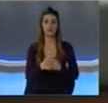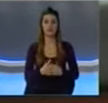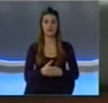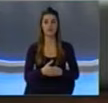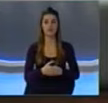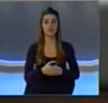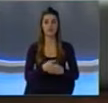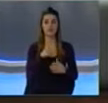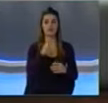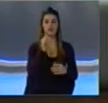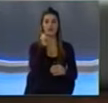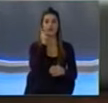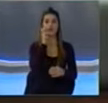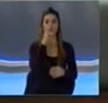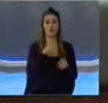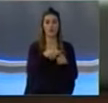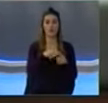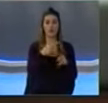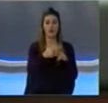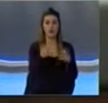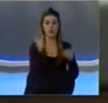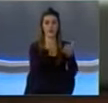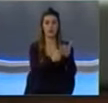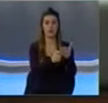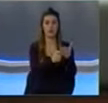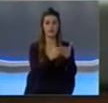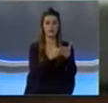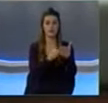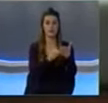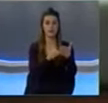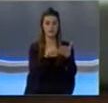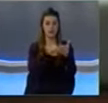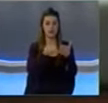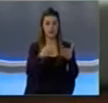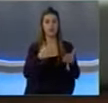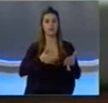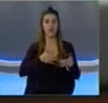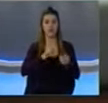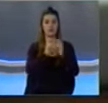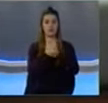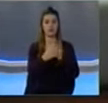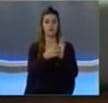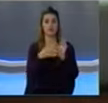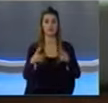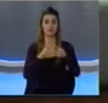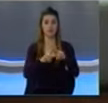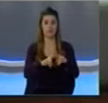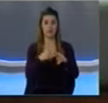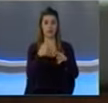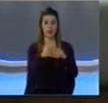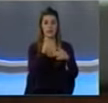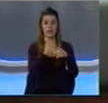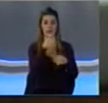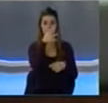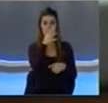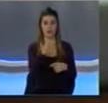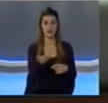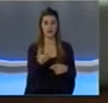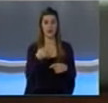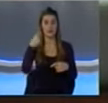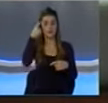Deri kur më do të diskriminohemi me këtë fjalë? Sot të fshihet nuk u desht as pak as të ekziston kjo fjalë. Besoj